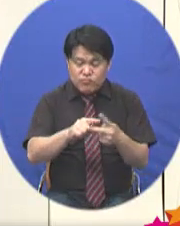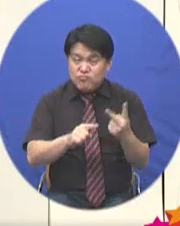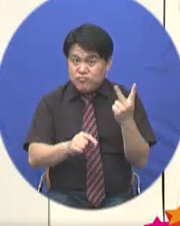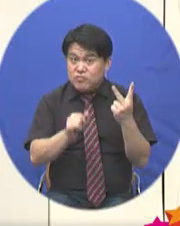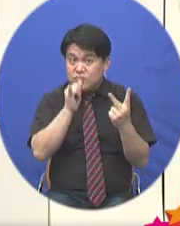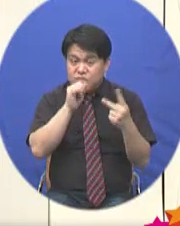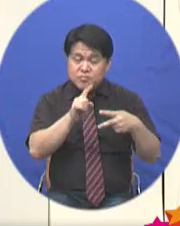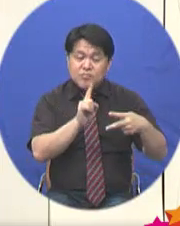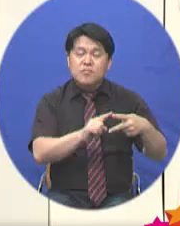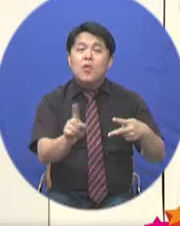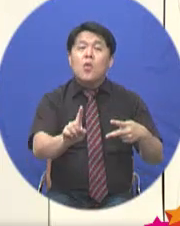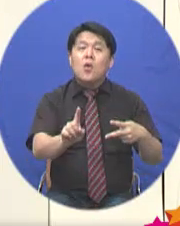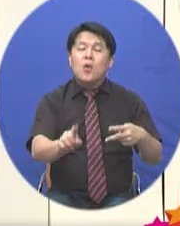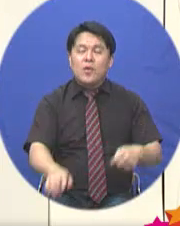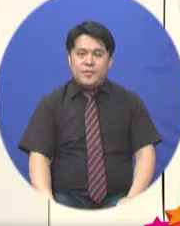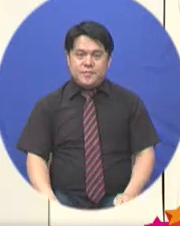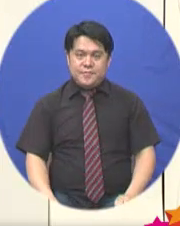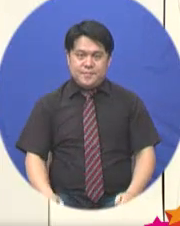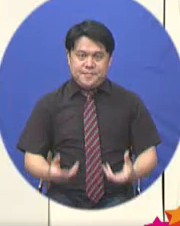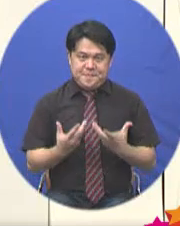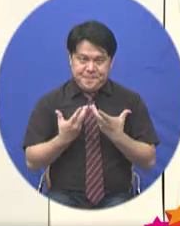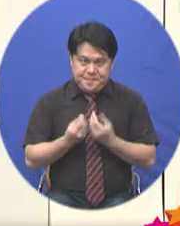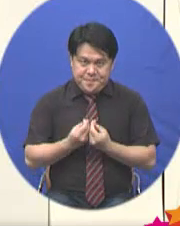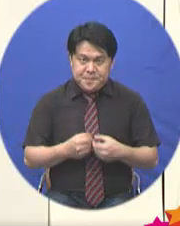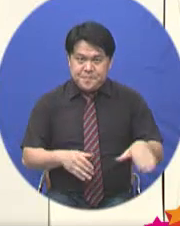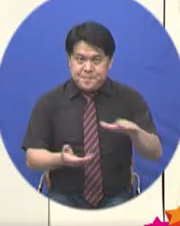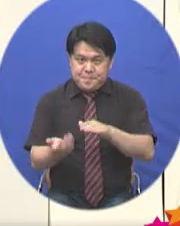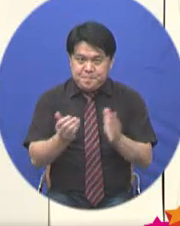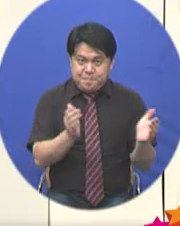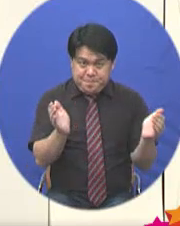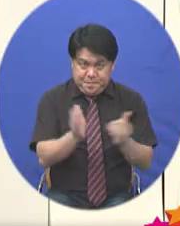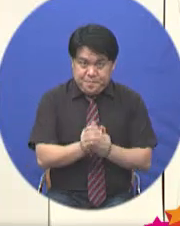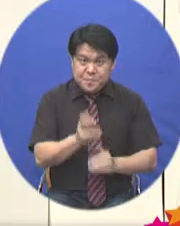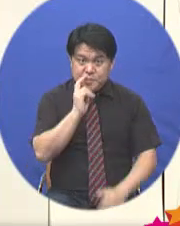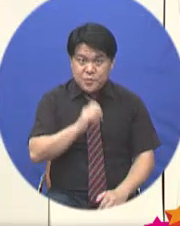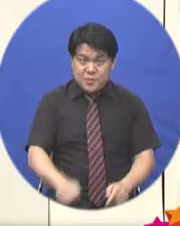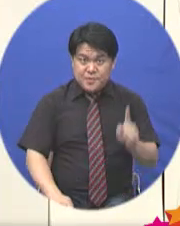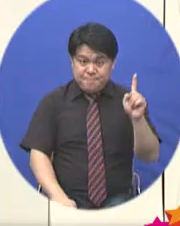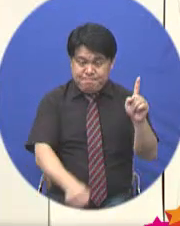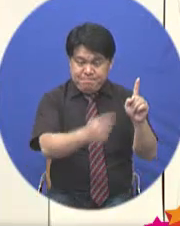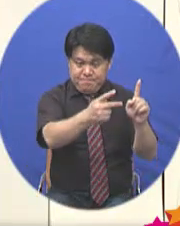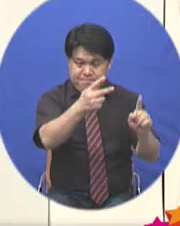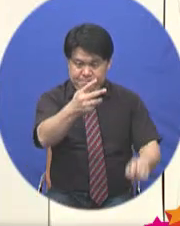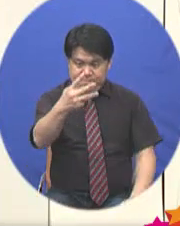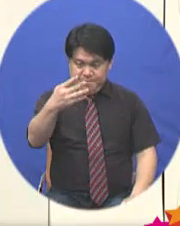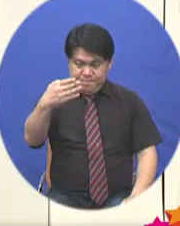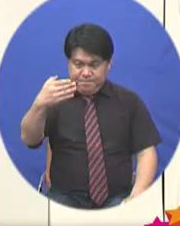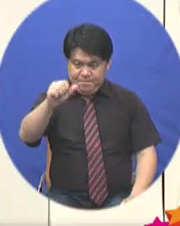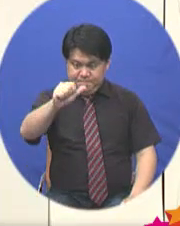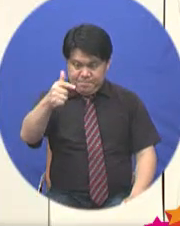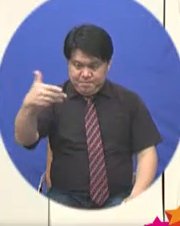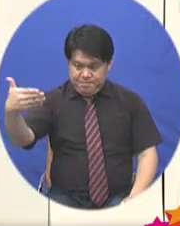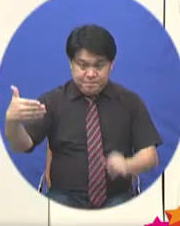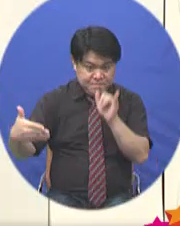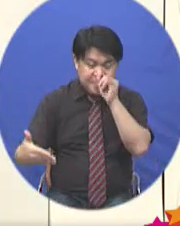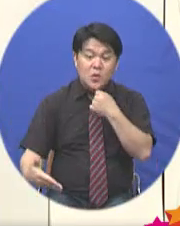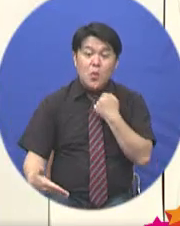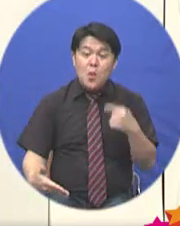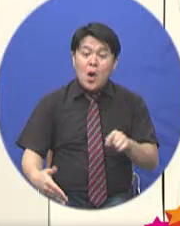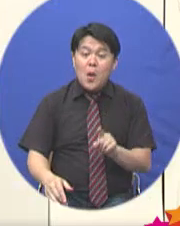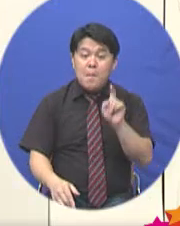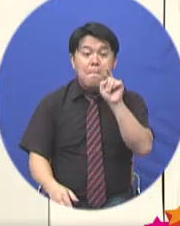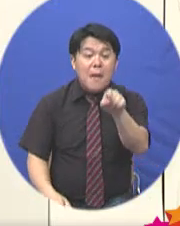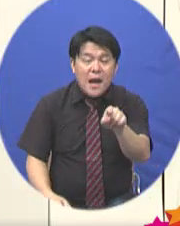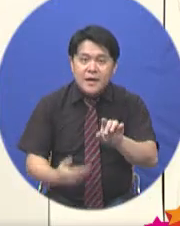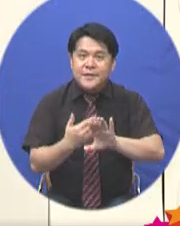있습니다. 1번 지정곡 노래 부르기는요. 저희가 지정해놓은 9곡의 노래 중에서 부르고 싶으신 노래를 선택하셔서